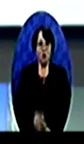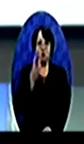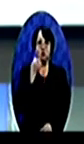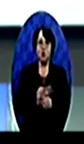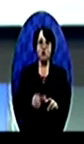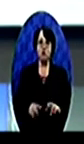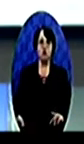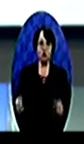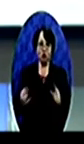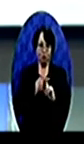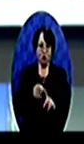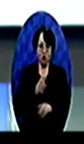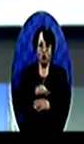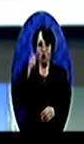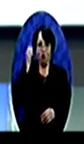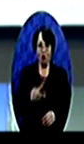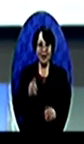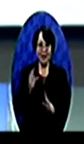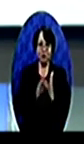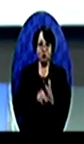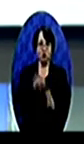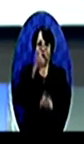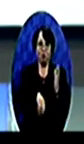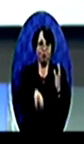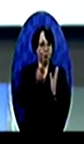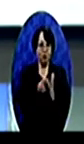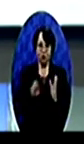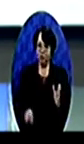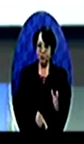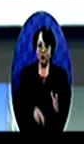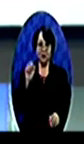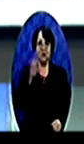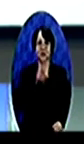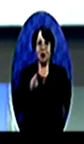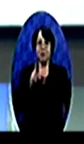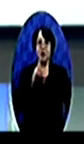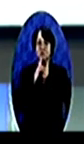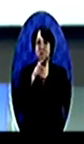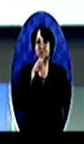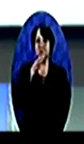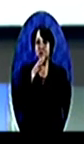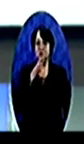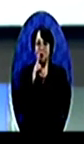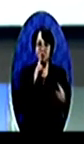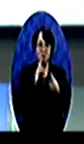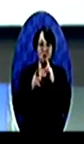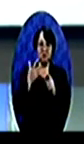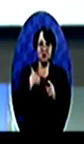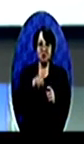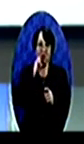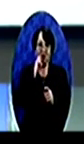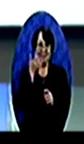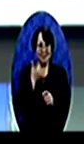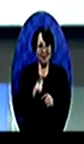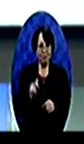Хүүхдийн нэмэлт өөрчлөлтийн төслийн 2 дахь хэлэлцүүлэгт оролцох боломжгүй гэж улсын хурлд гарч ирсэн намын зөвлөл мэдгдээд байна. Төсөл дэх зарим заалтыг эргэж харах өөрчлөх хэрэгтэй